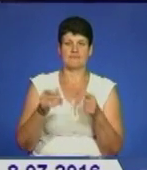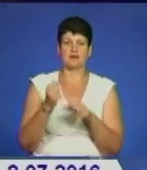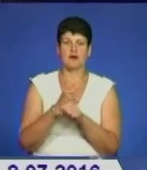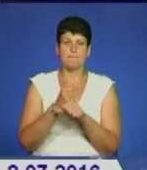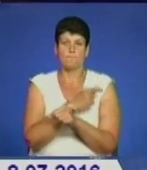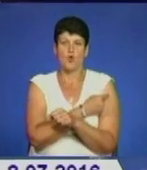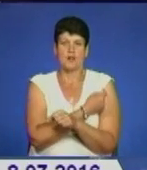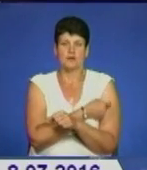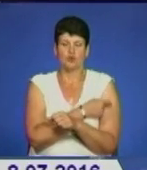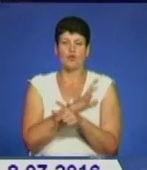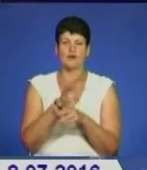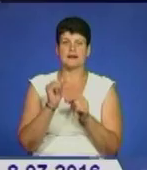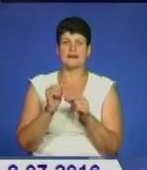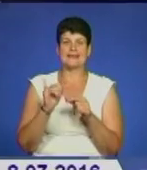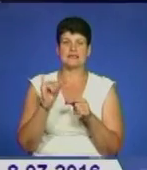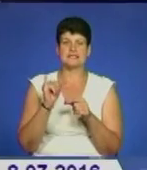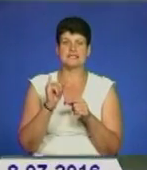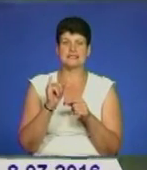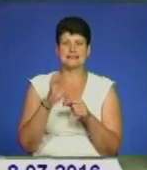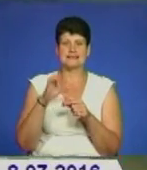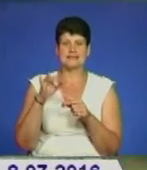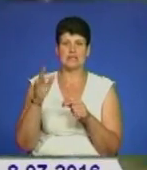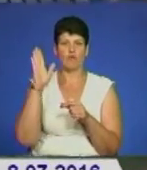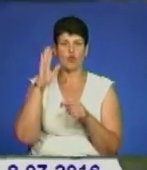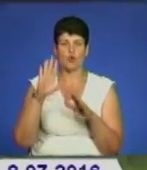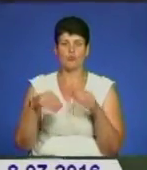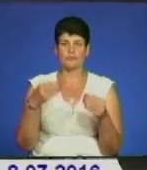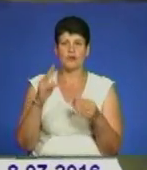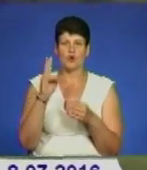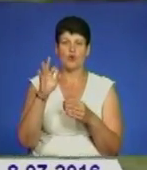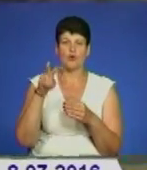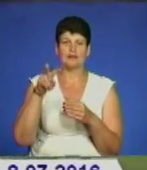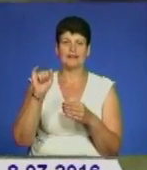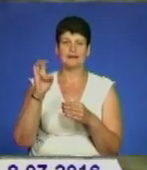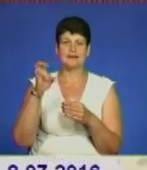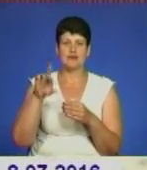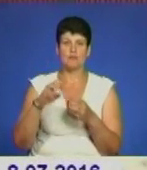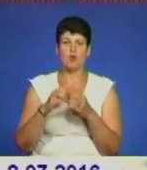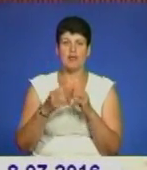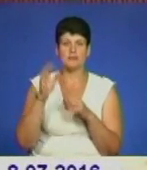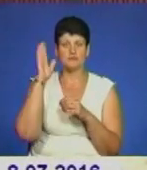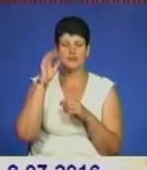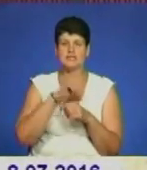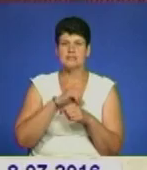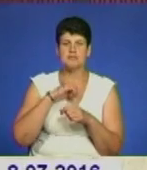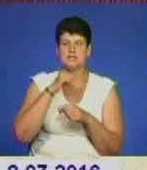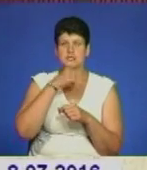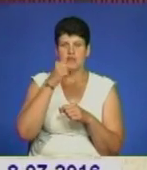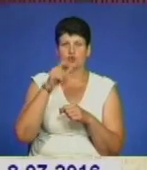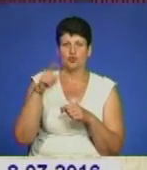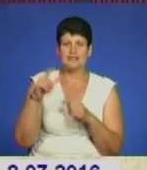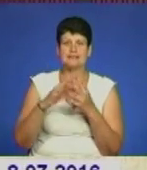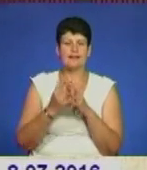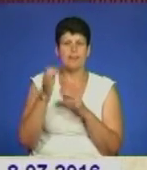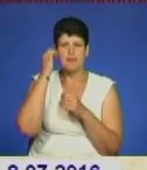школі і налагодженні сітки водопостачання. У Колендянах проблема з водою. Навіть найстарші жителі села не